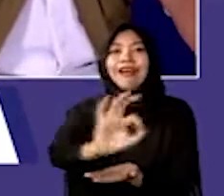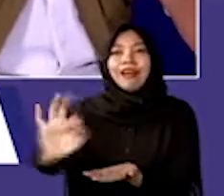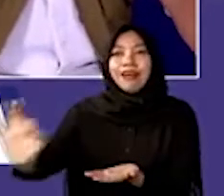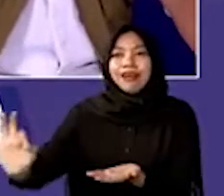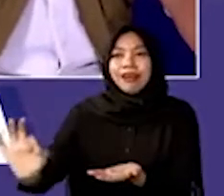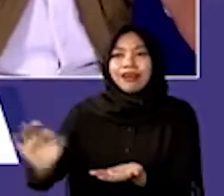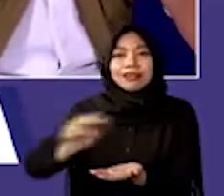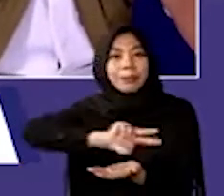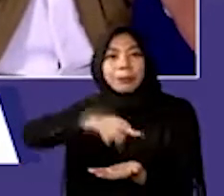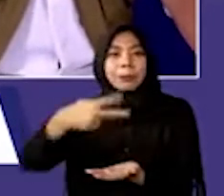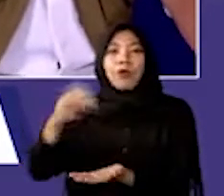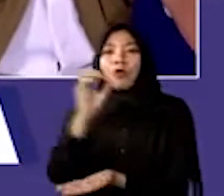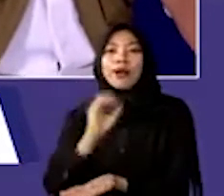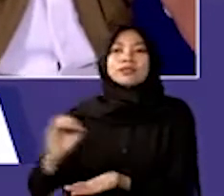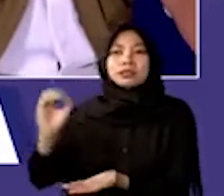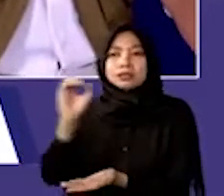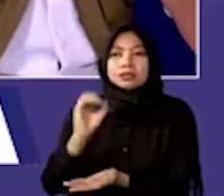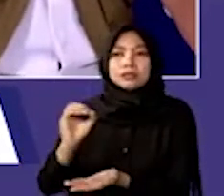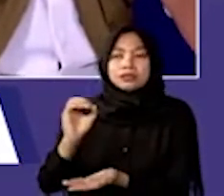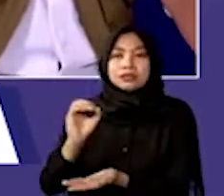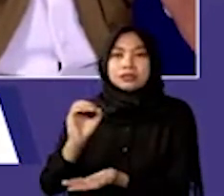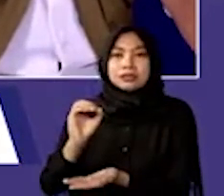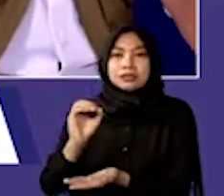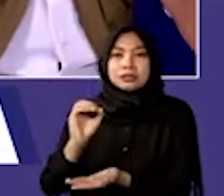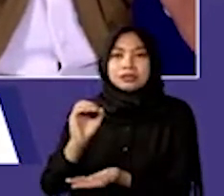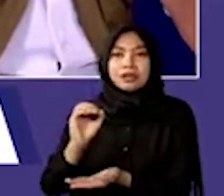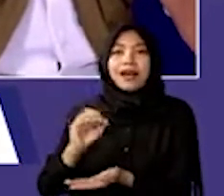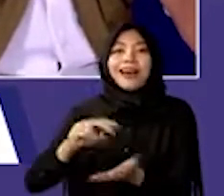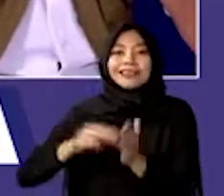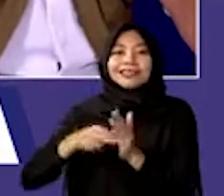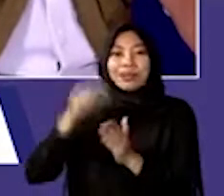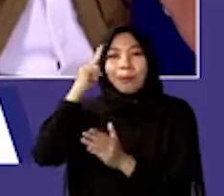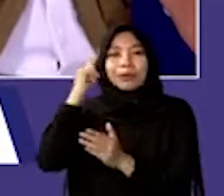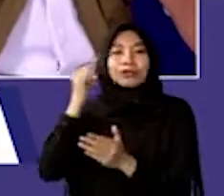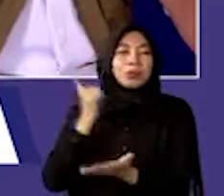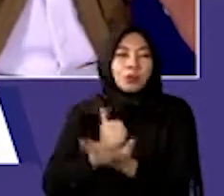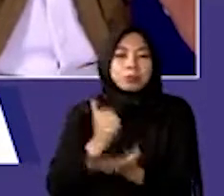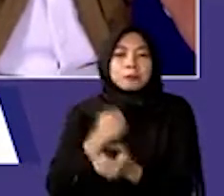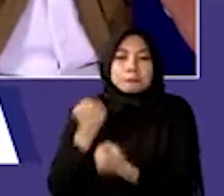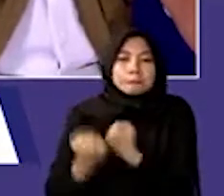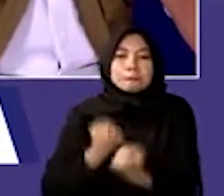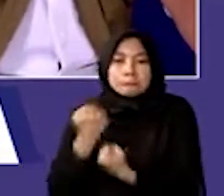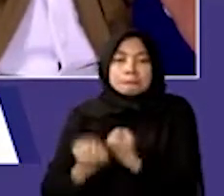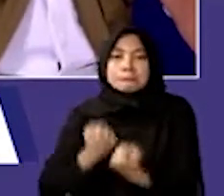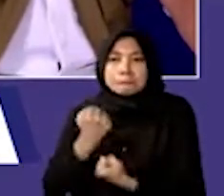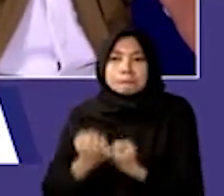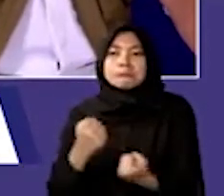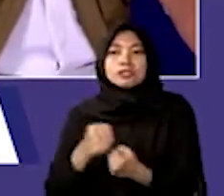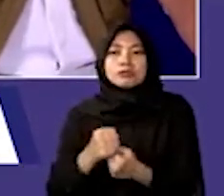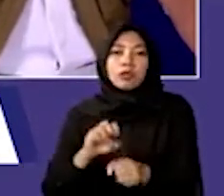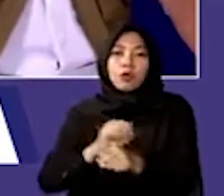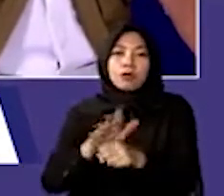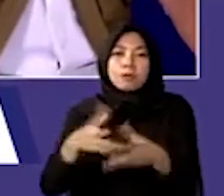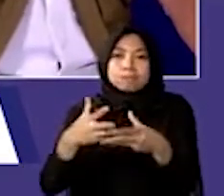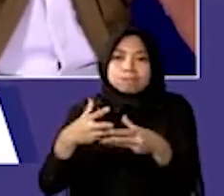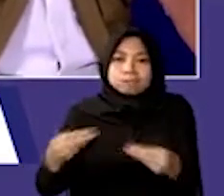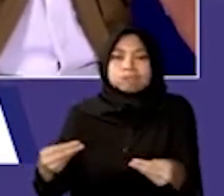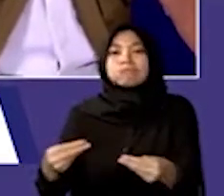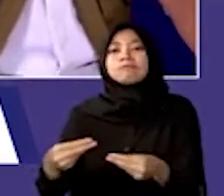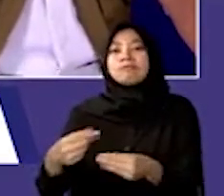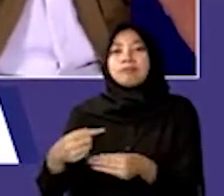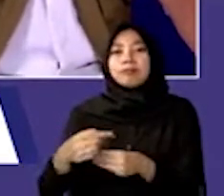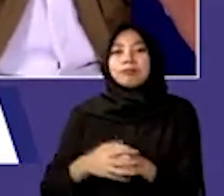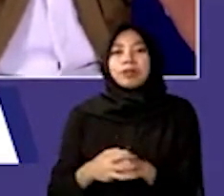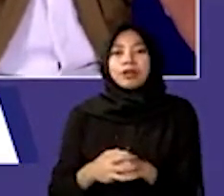ee terlihat adanya sebuah kesungguhan yang sangat baik dari seluruh Unsur pimpinan di Jawa Timur termasuk didukung